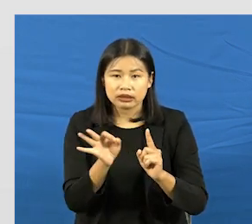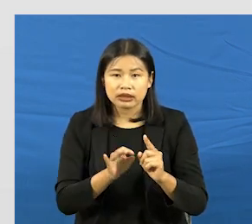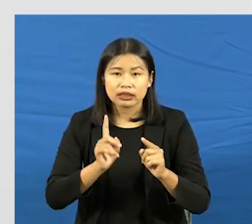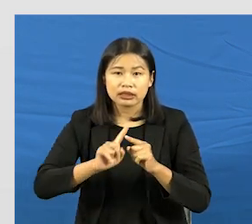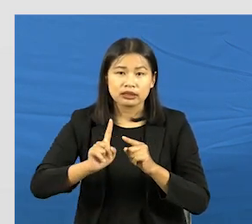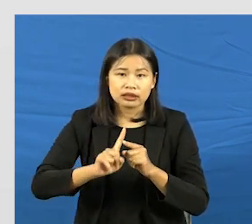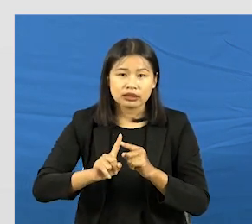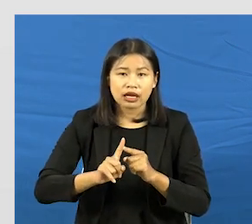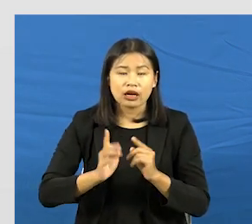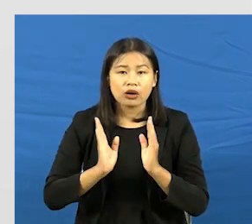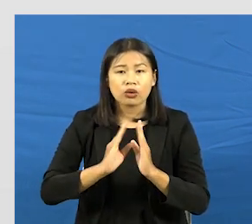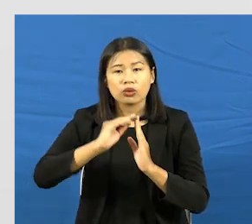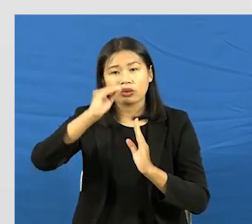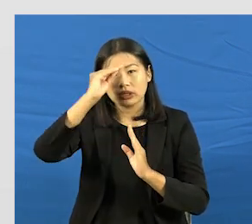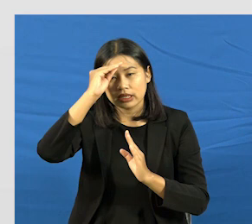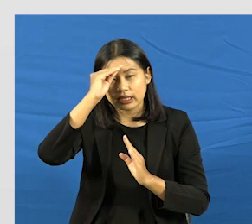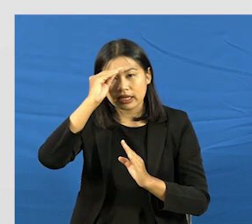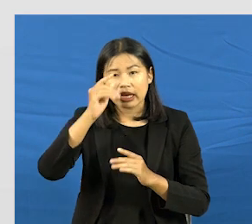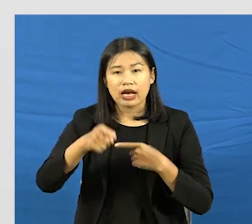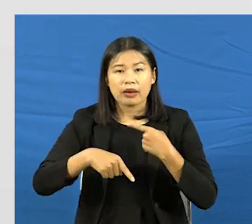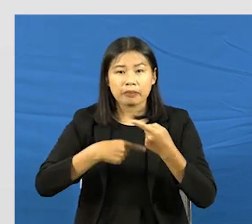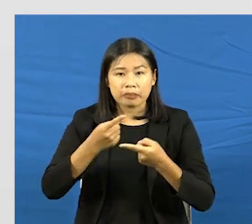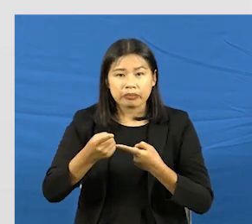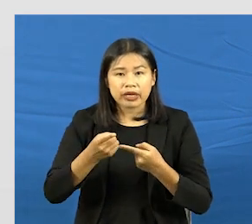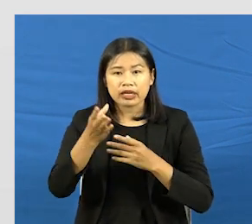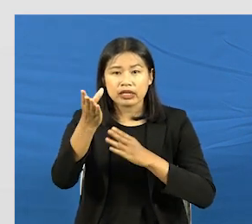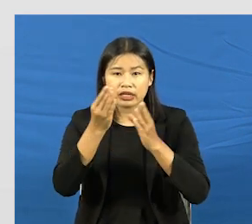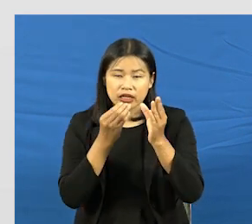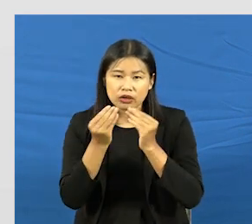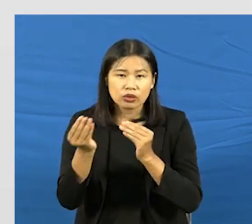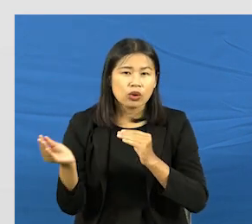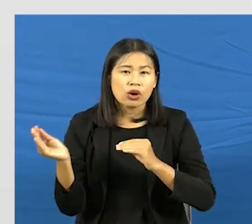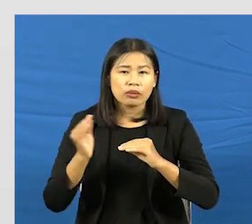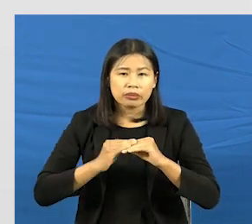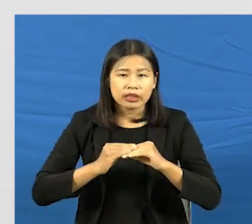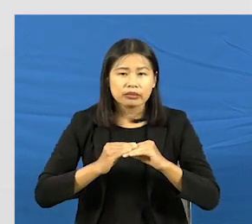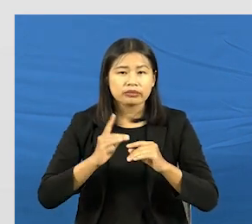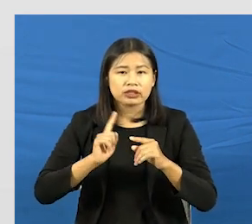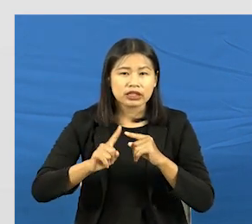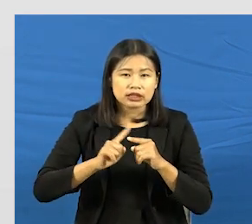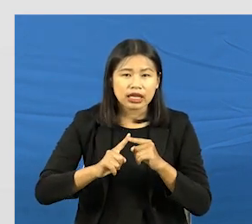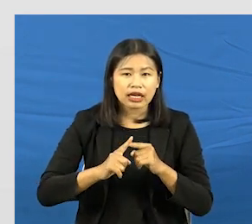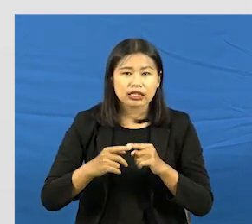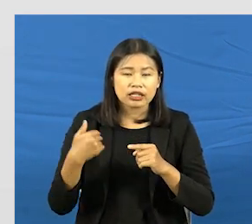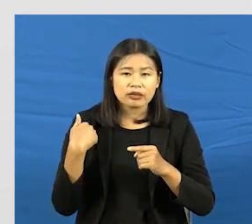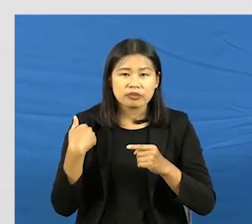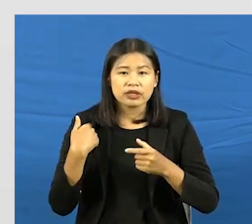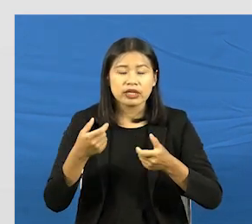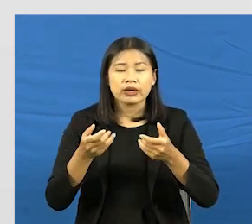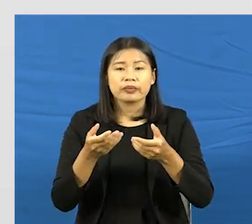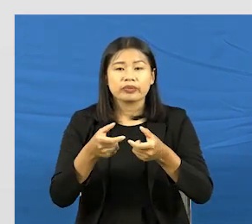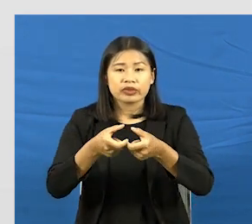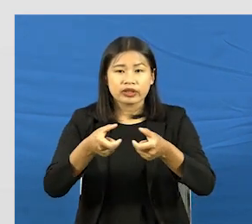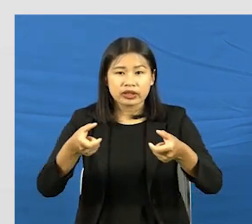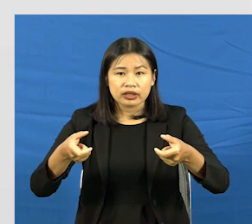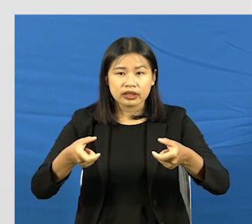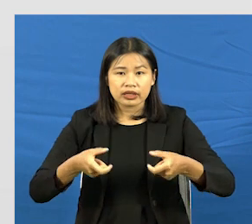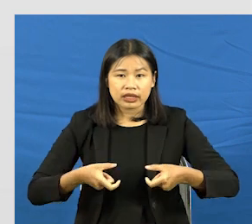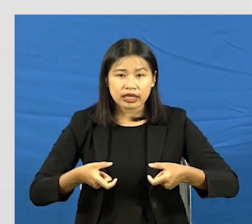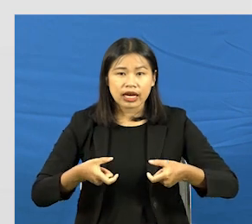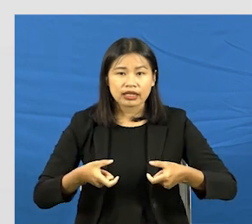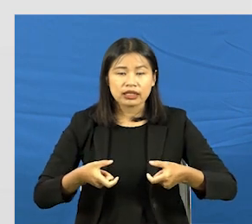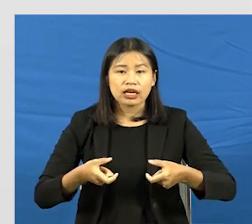ไปศึกษารายละเอียดเพิ่มเติมจากทางคู่มือนักศึกษานะครับที่ทางมหาวิทยาลัยจะจัดทำขึ้นแต่ว่า